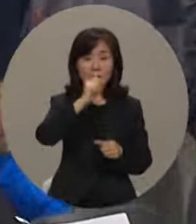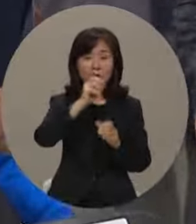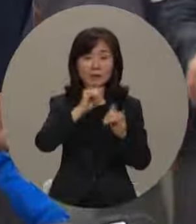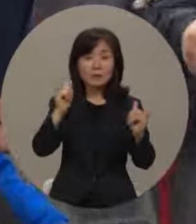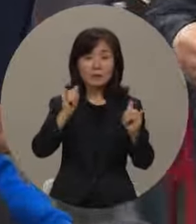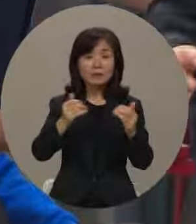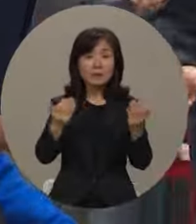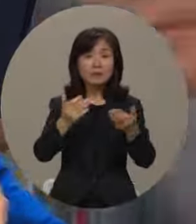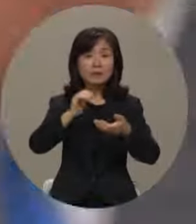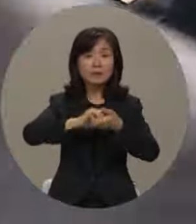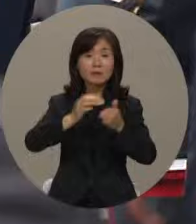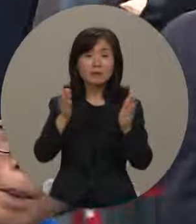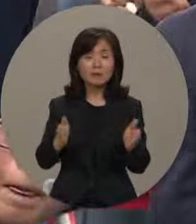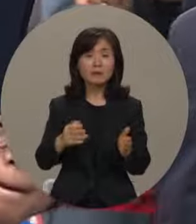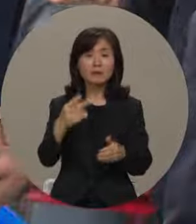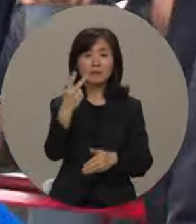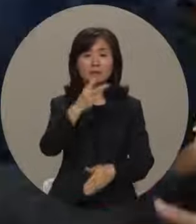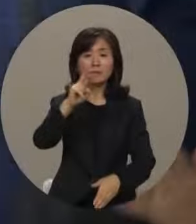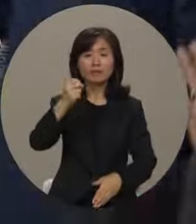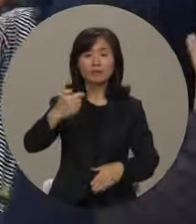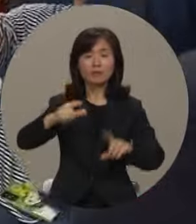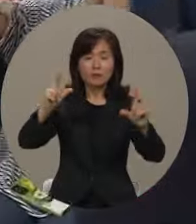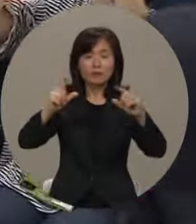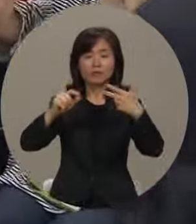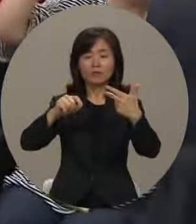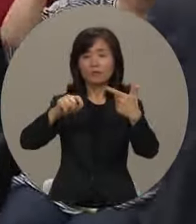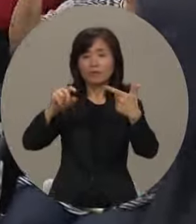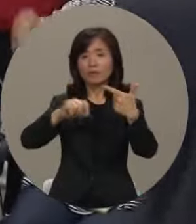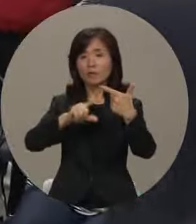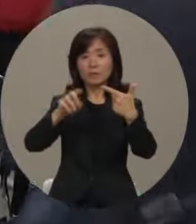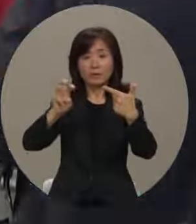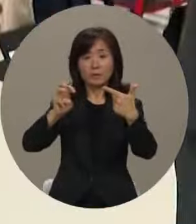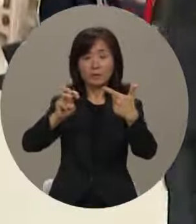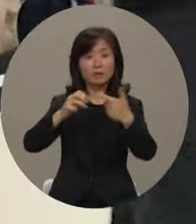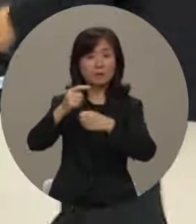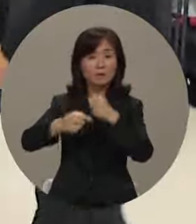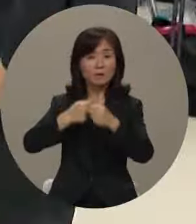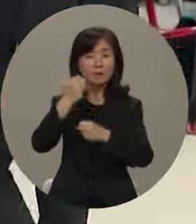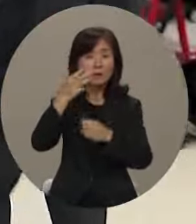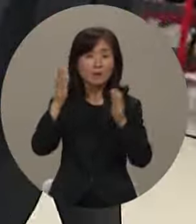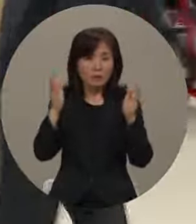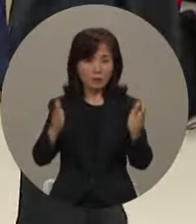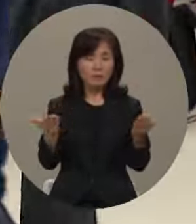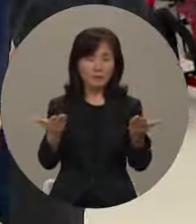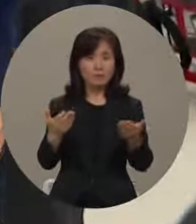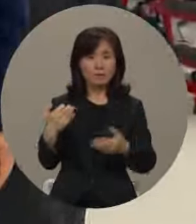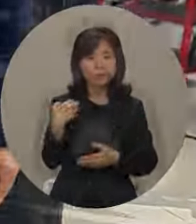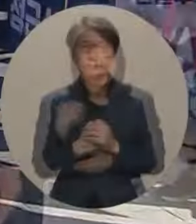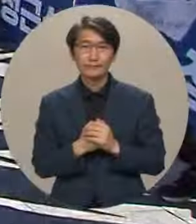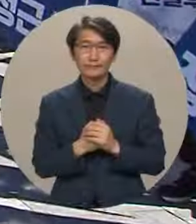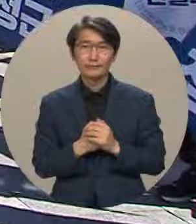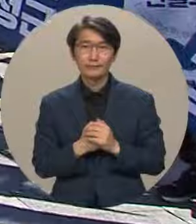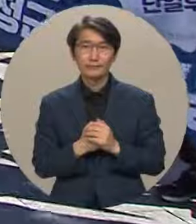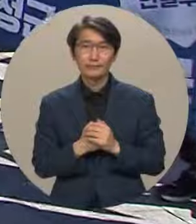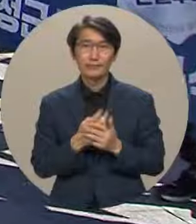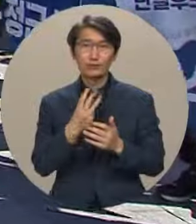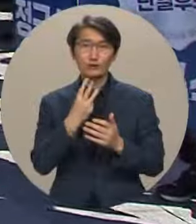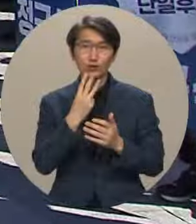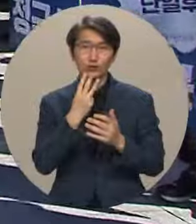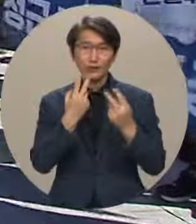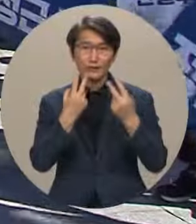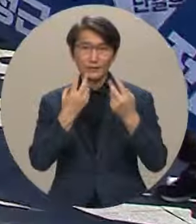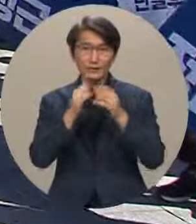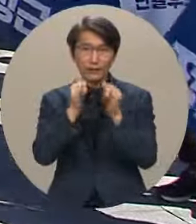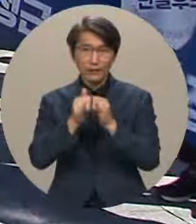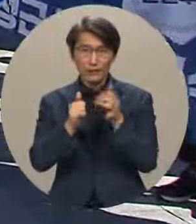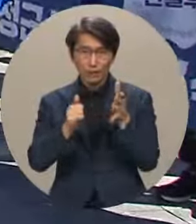임기는 2026년 6월 30일까지 약 1년 8개월입니다. EBS 뉴스 황대현입니다. 서울대 사회학과